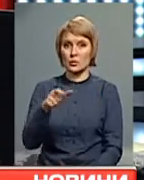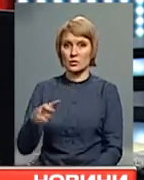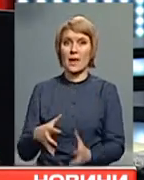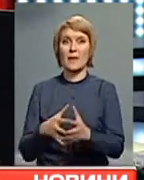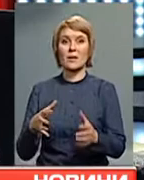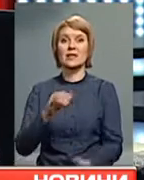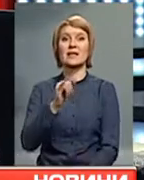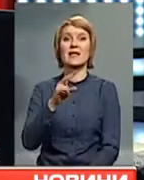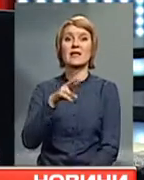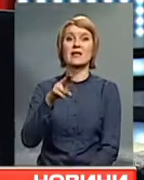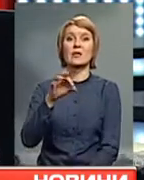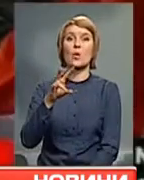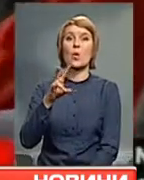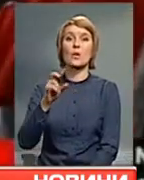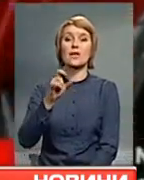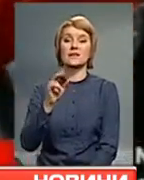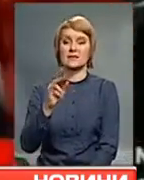– індонезійці.